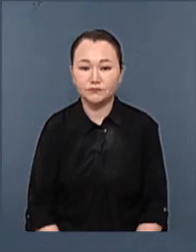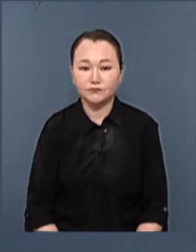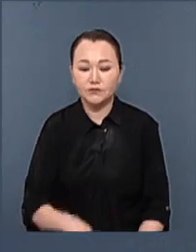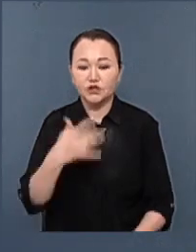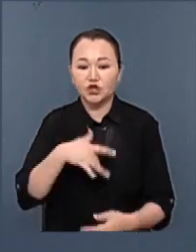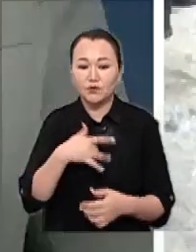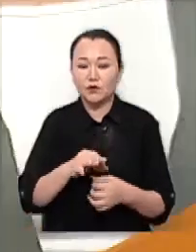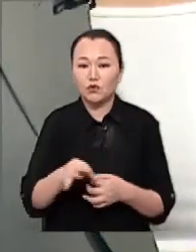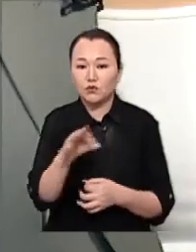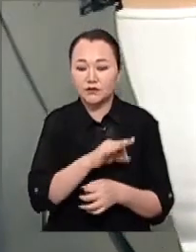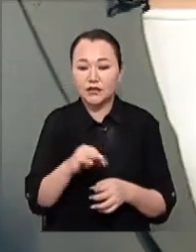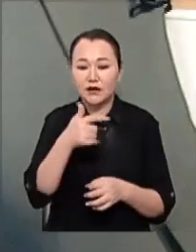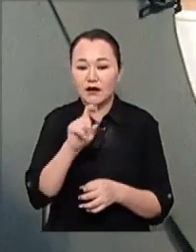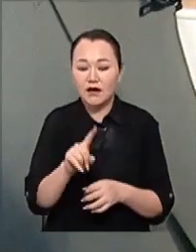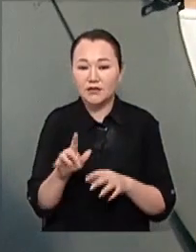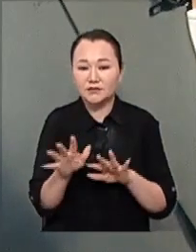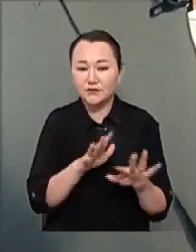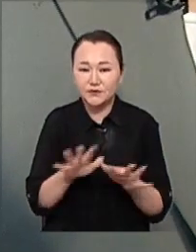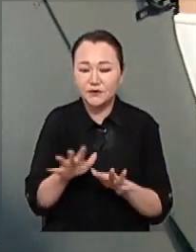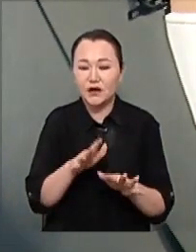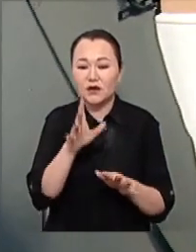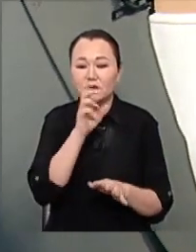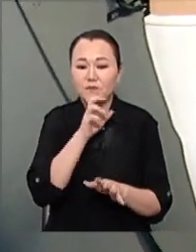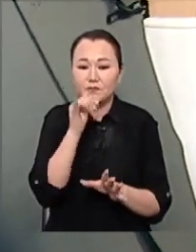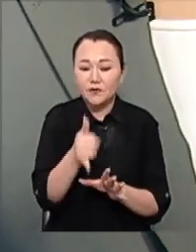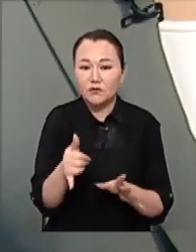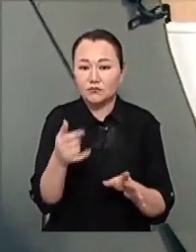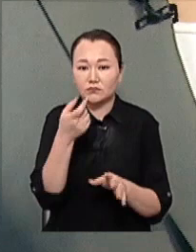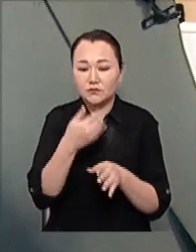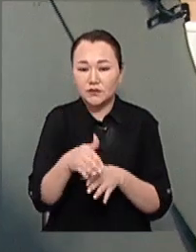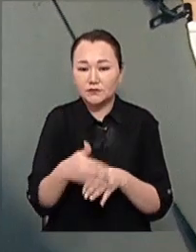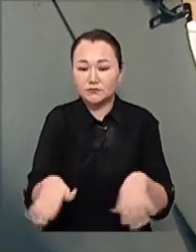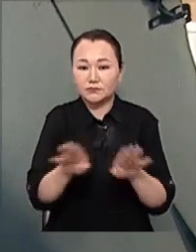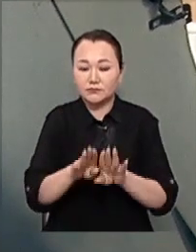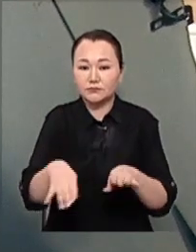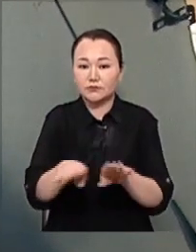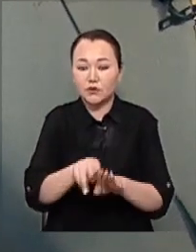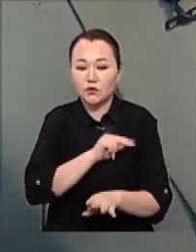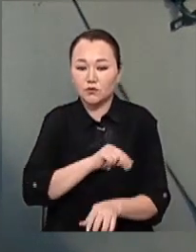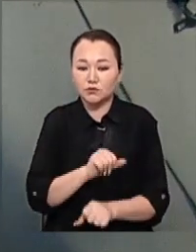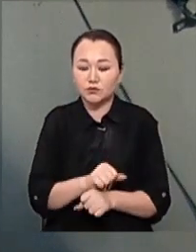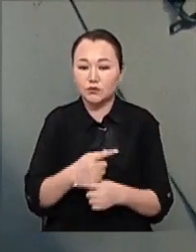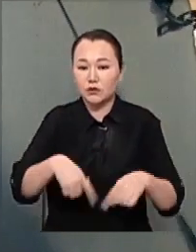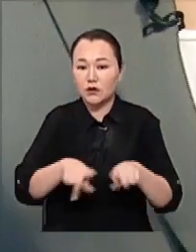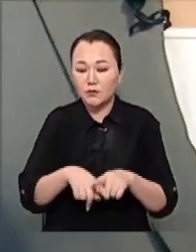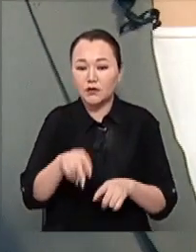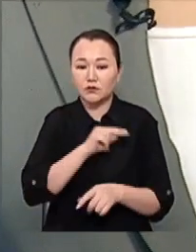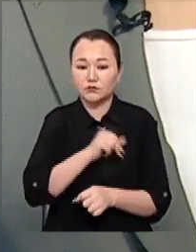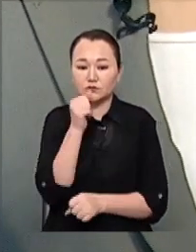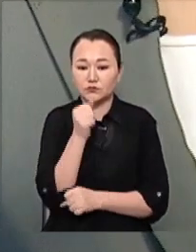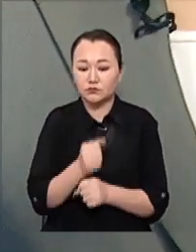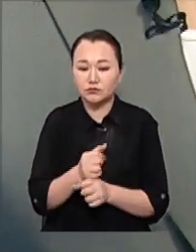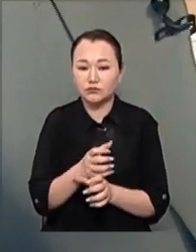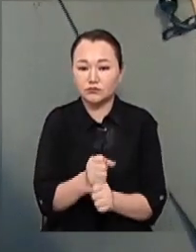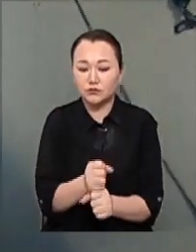Жамбыл облысында сұйытылған газ құю бекеттері шетінен жабылып жатыр. Қызметін тоқтатқан компаниялар қызметкерлерін қысқартуға